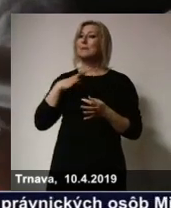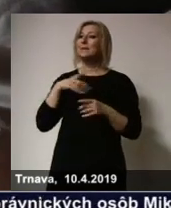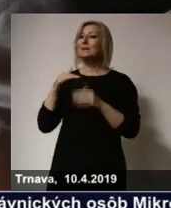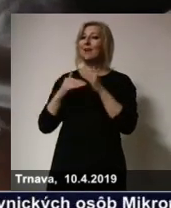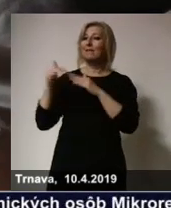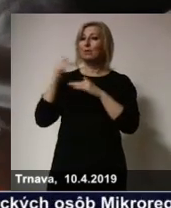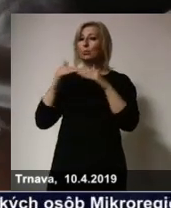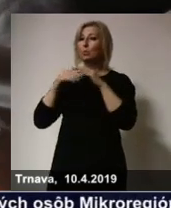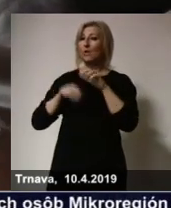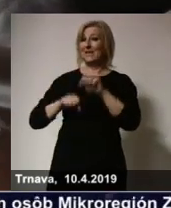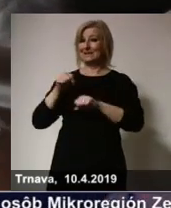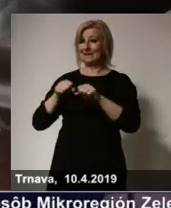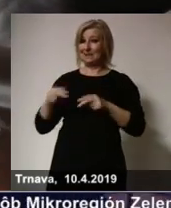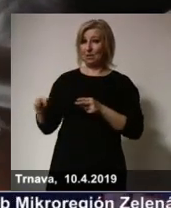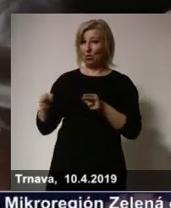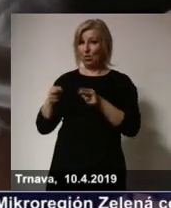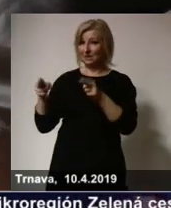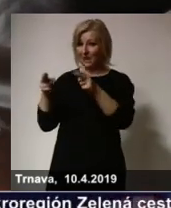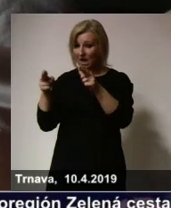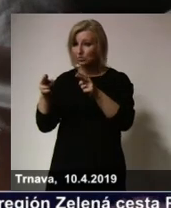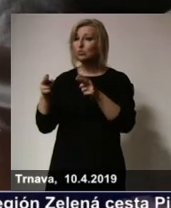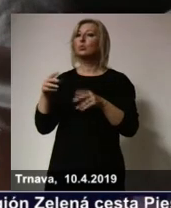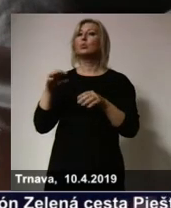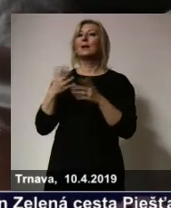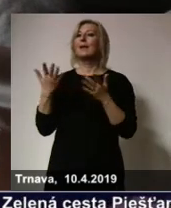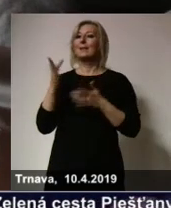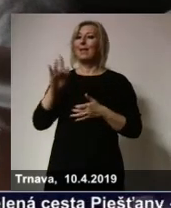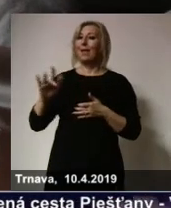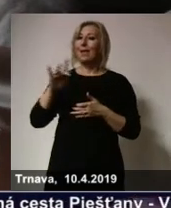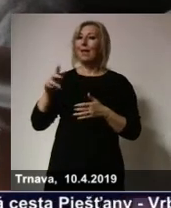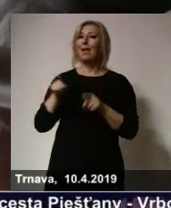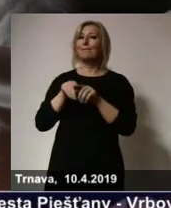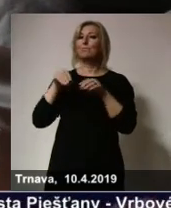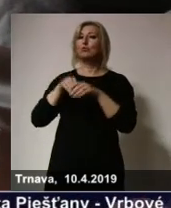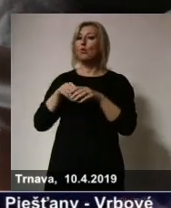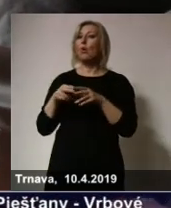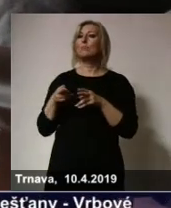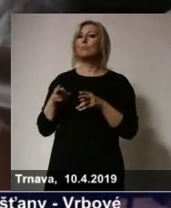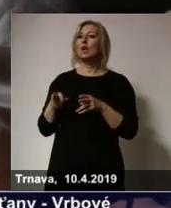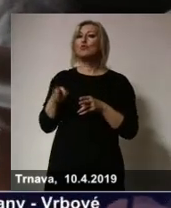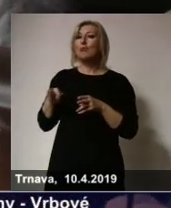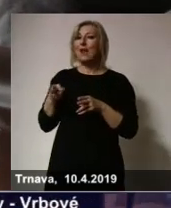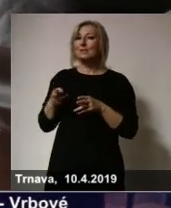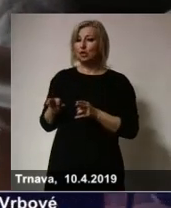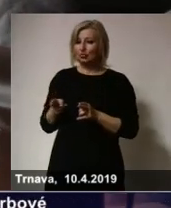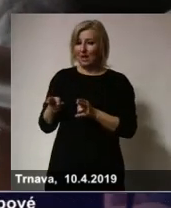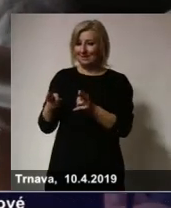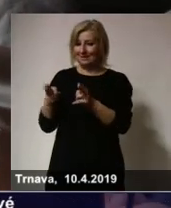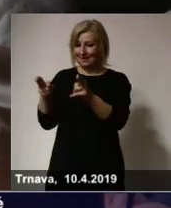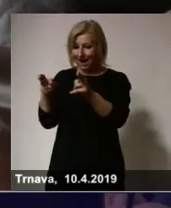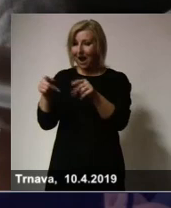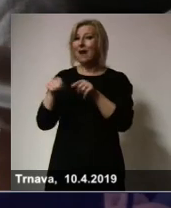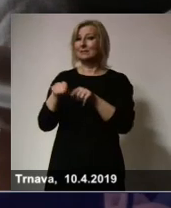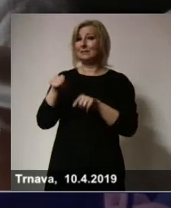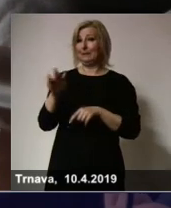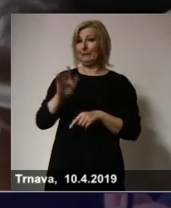cyklotrasy na nevyužívanej železničnej trati Piešťany Vrbové. Pôvodný zámer založiť mikroregión Zelená cesta za účasti